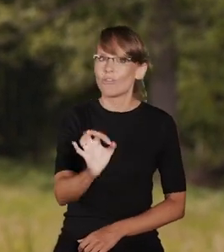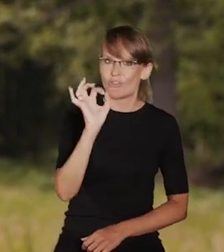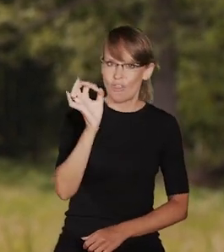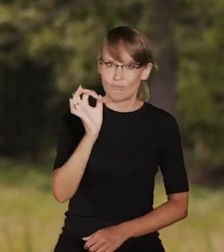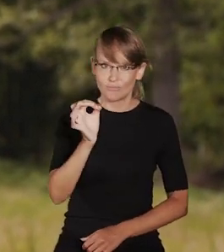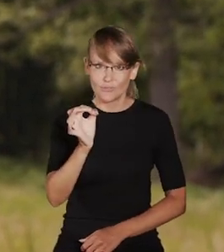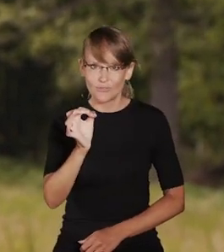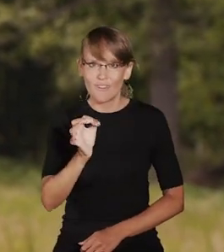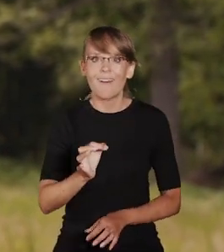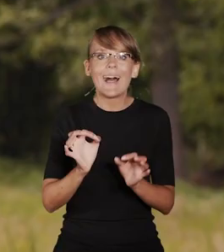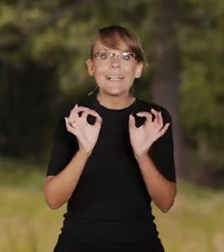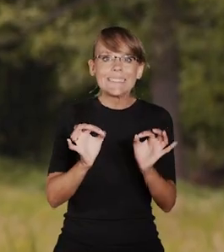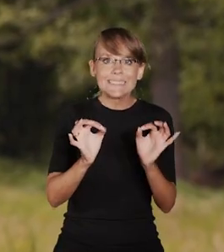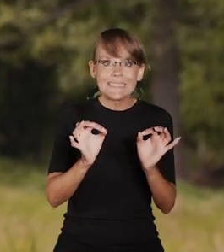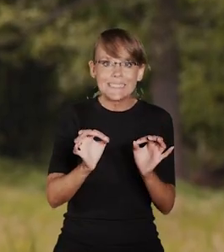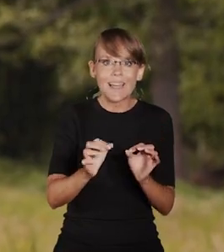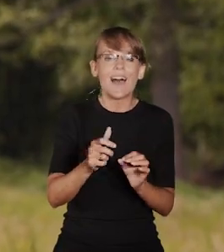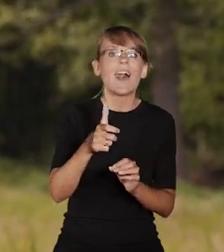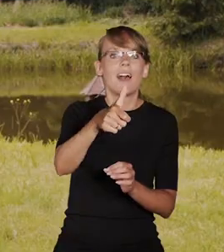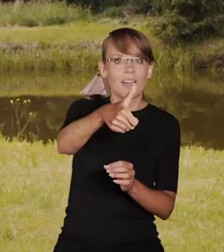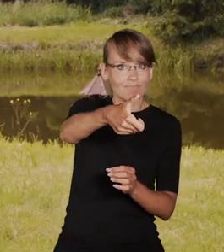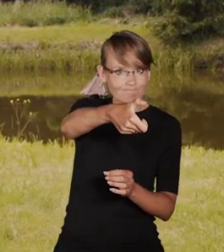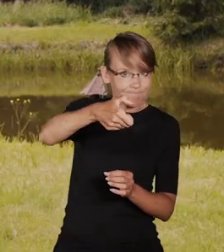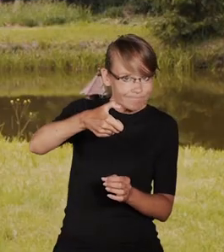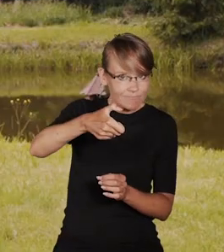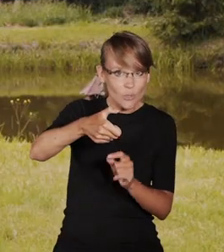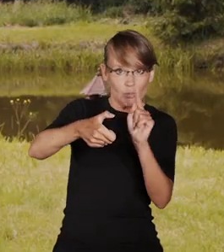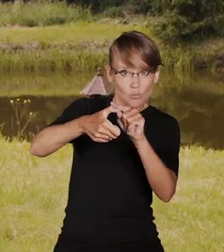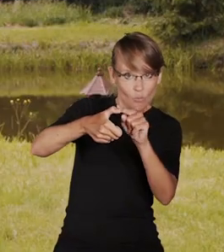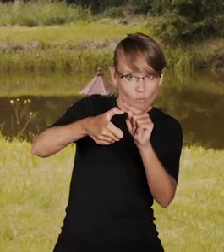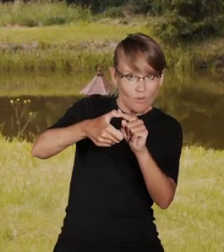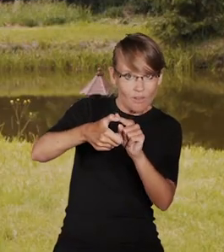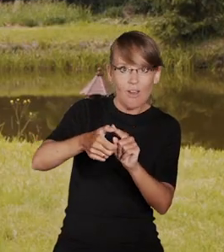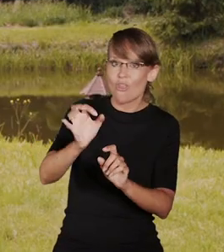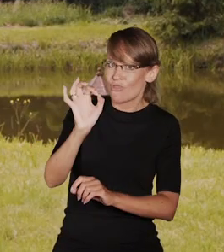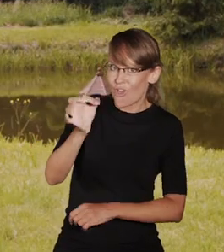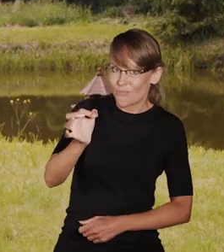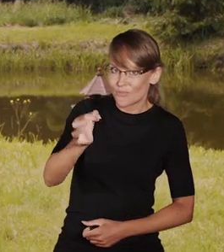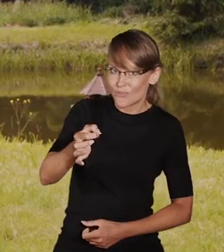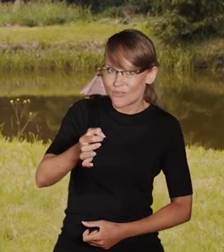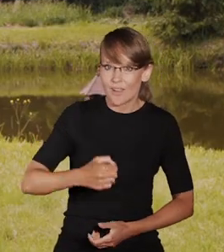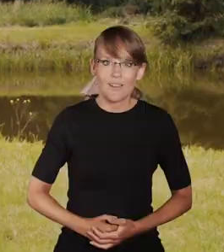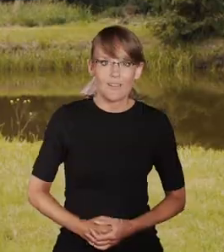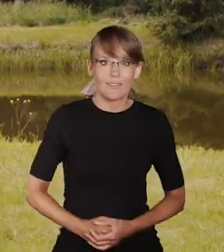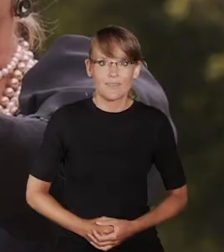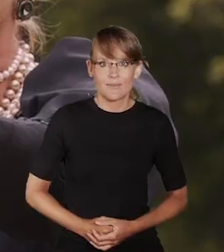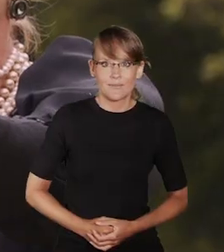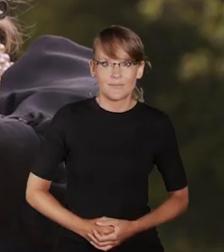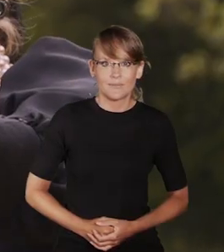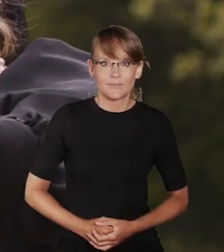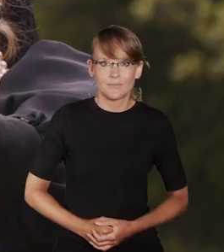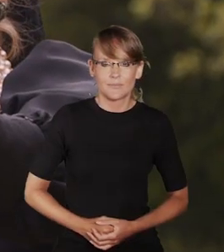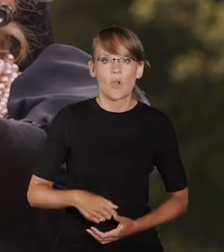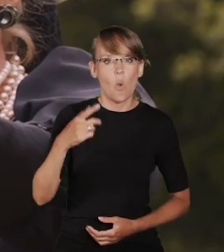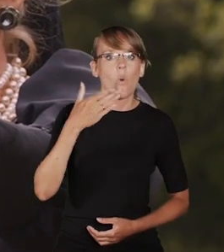Oczy, co za oczy. Tak, proszę wyciągnąć dłoń. Dobrze. Dobrze. Następnie